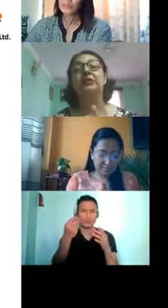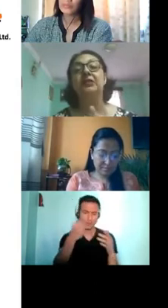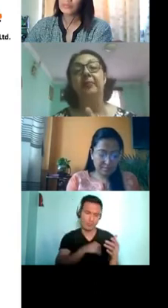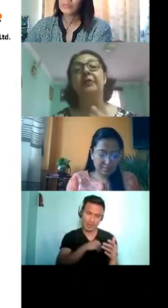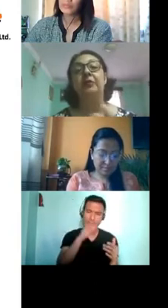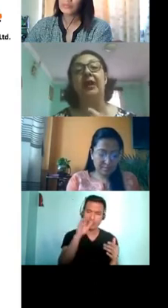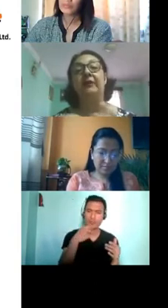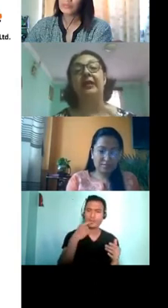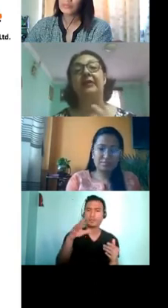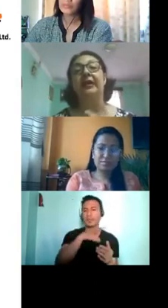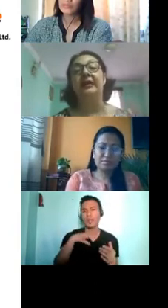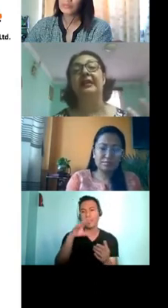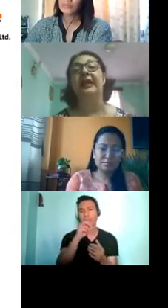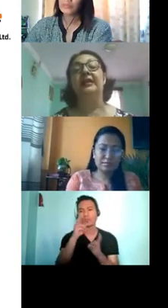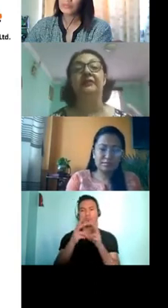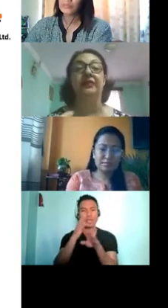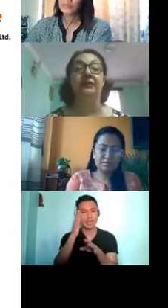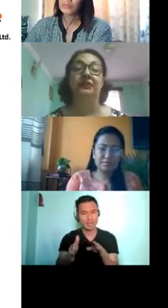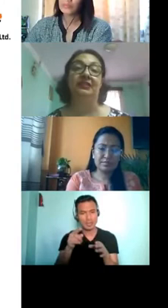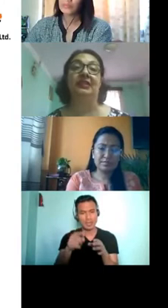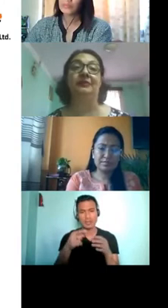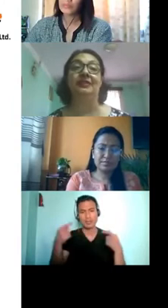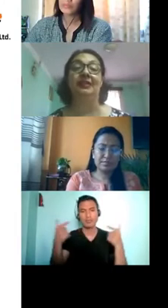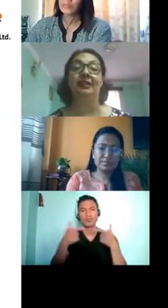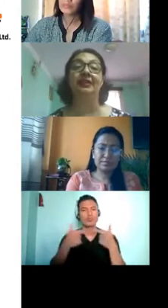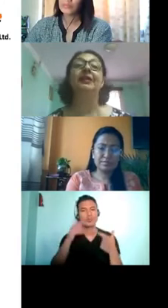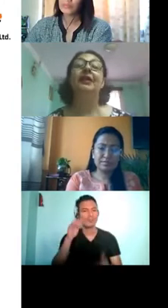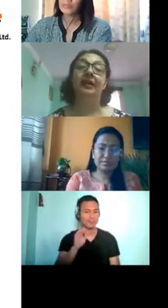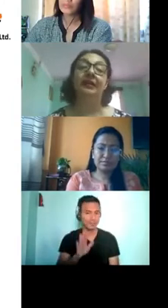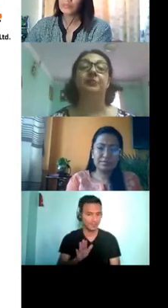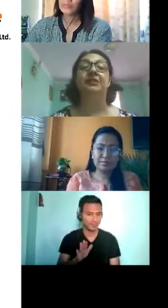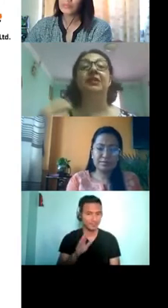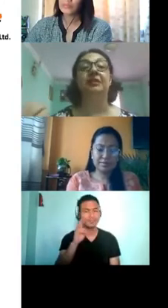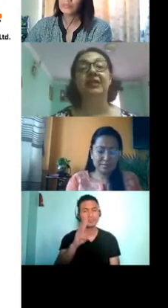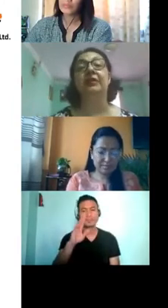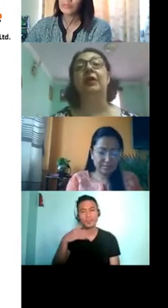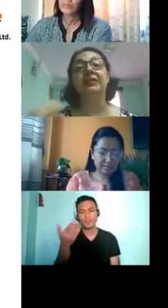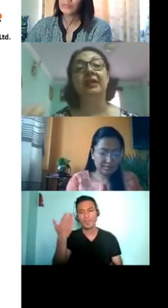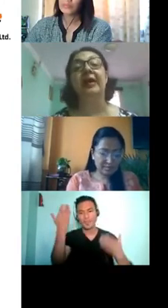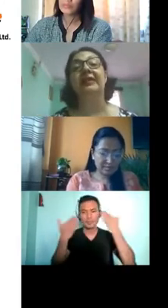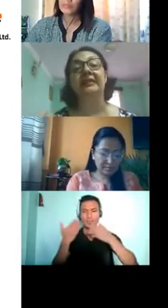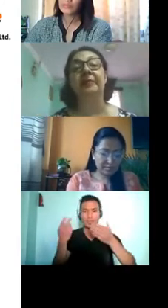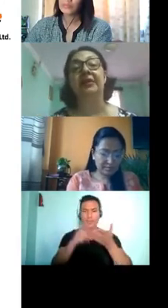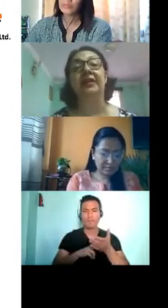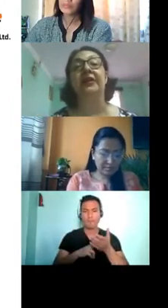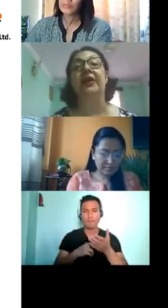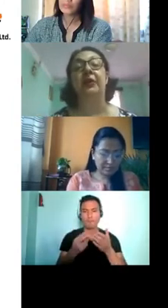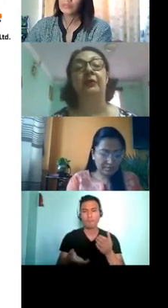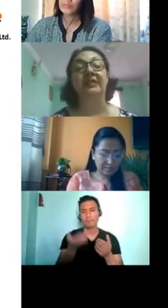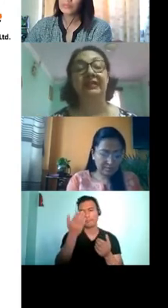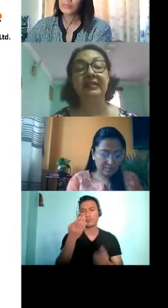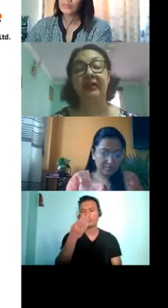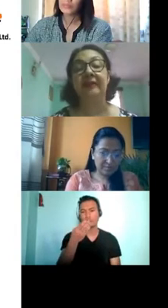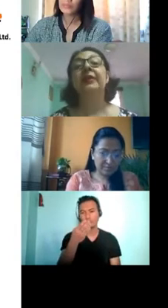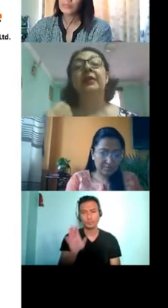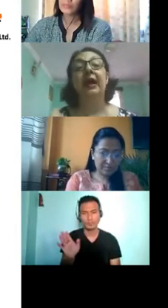यो सबै कुराहरूले गर्दाखेरि त्यहाँनिर कन्फ्लिक्टहरू सिर्जना हुन्छ है अनि त्यसपछि हिंसाको अझै मात्रा चाहिँ बढ्दै गइरहेको अवस्था